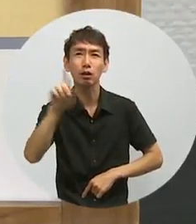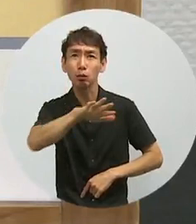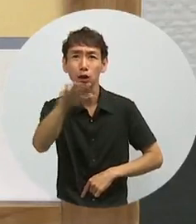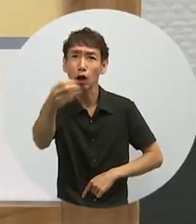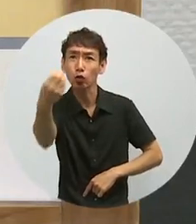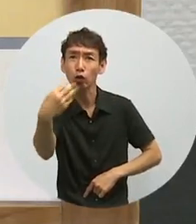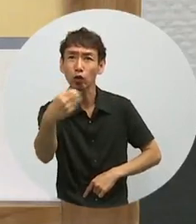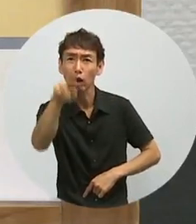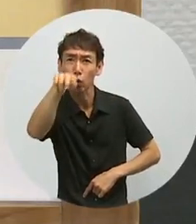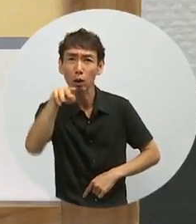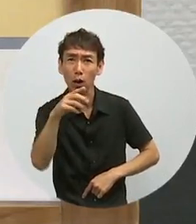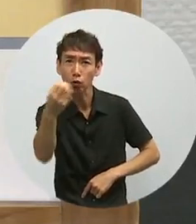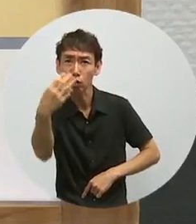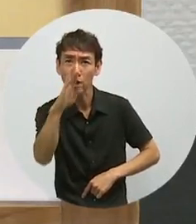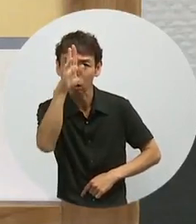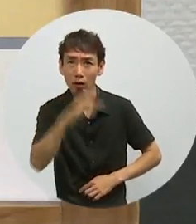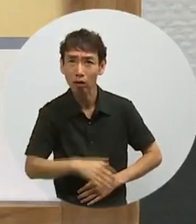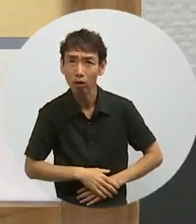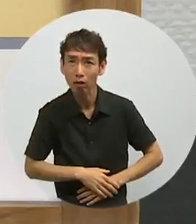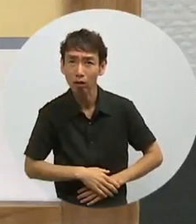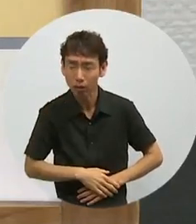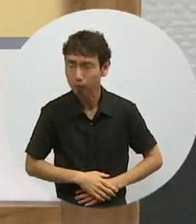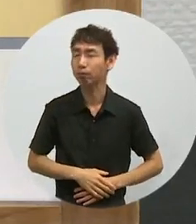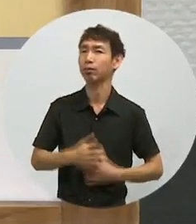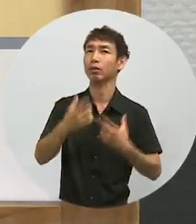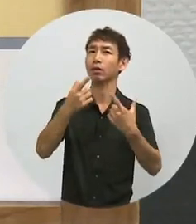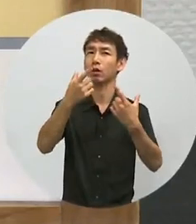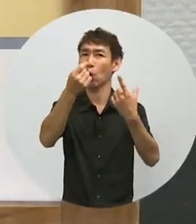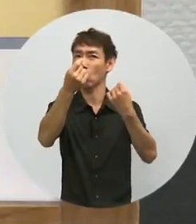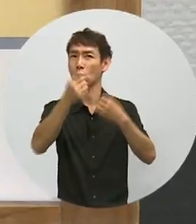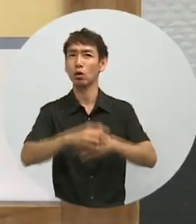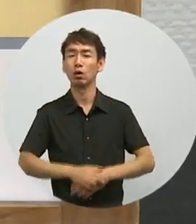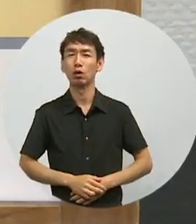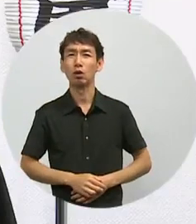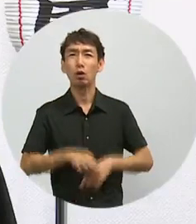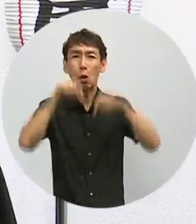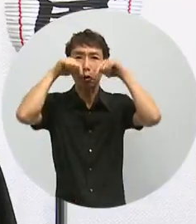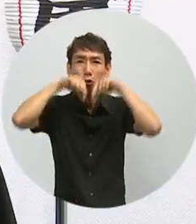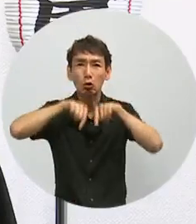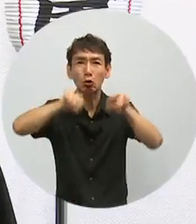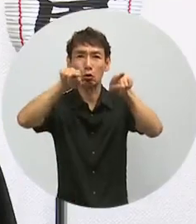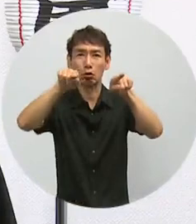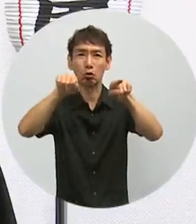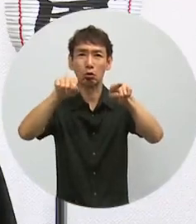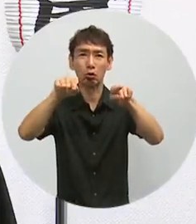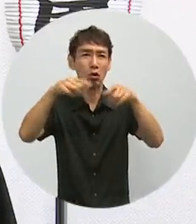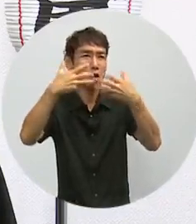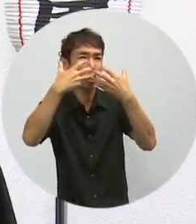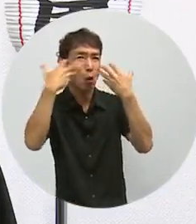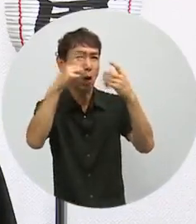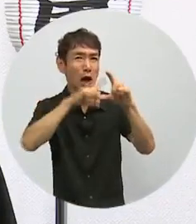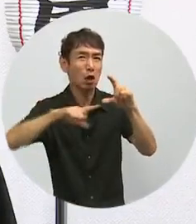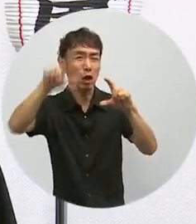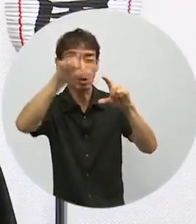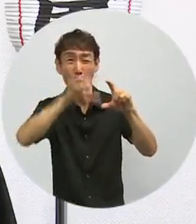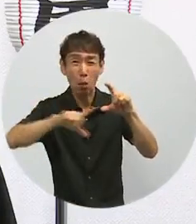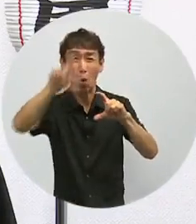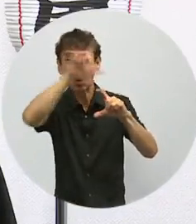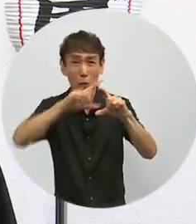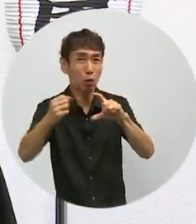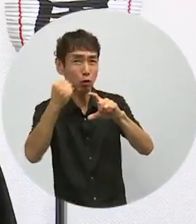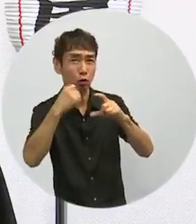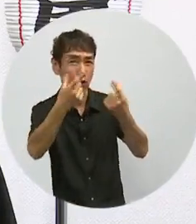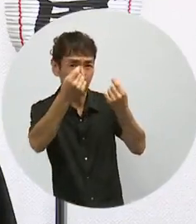読めるかい。 そうだね、そう、竜なんて虎よりもっともっともっともっと強いんだ